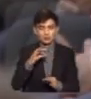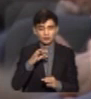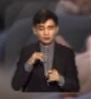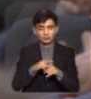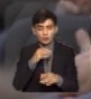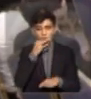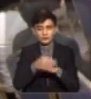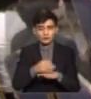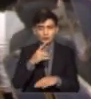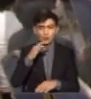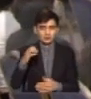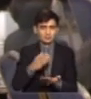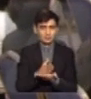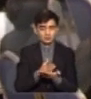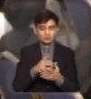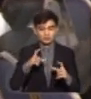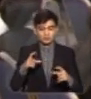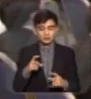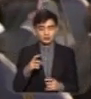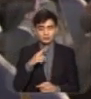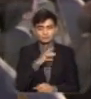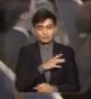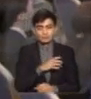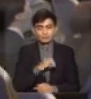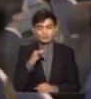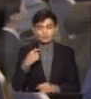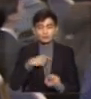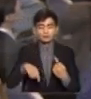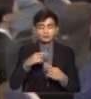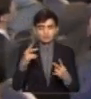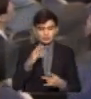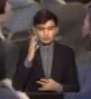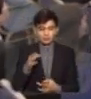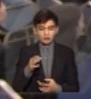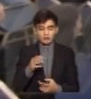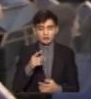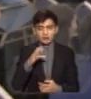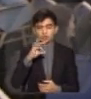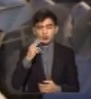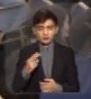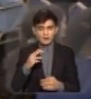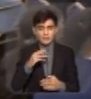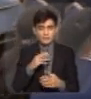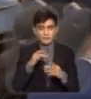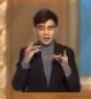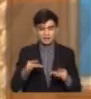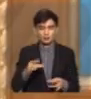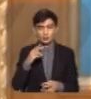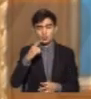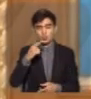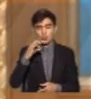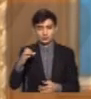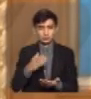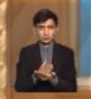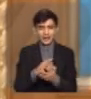поощрять ответственных госслужащих. Мы должны создавать надлежащий социальный пакет для государственных служащих, как, например,